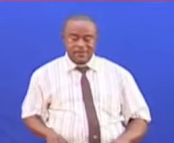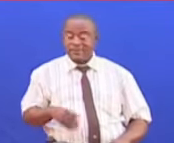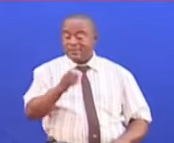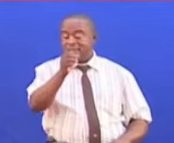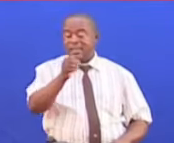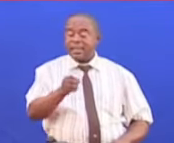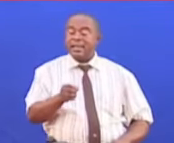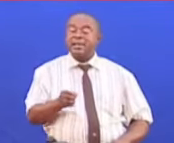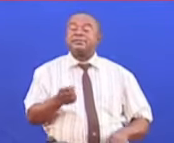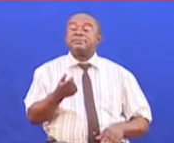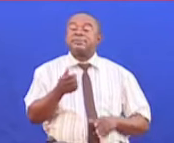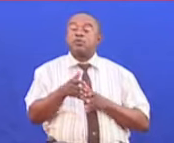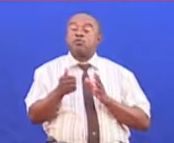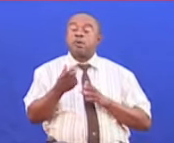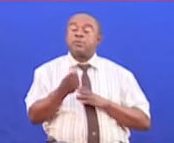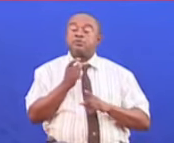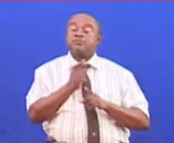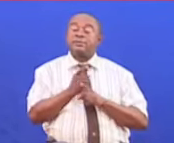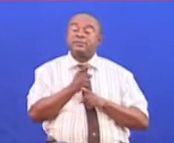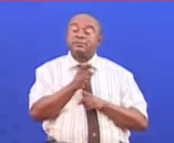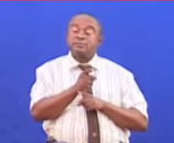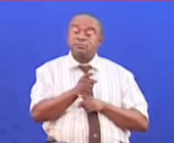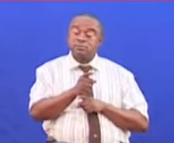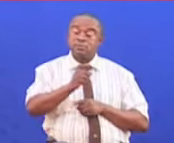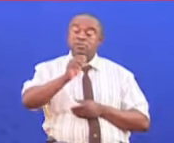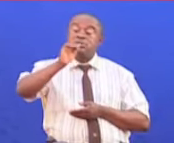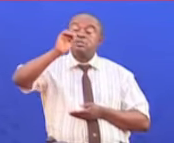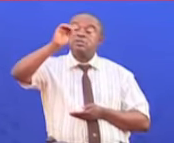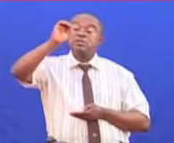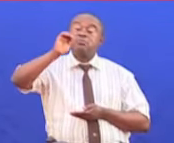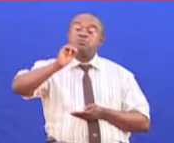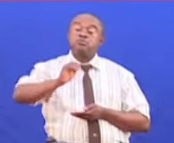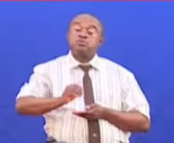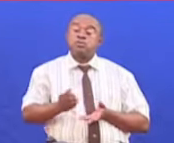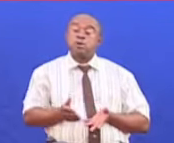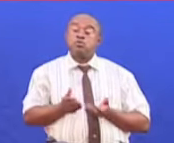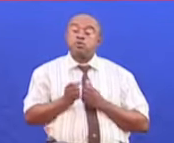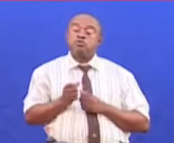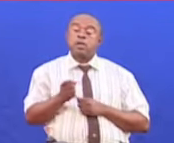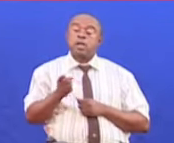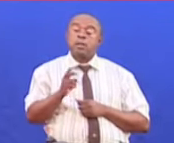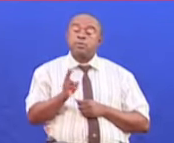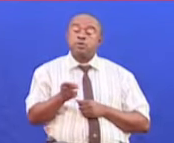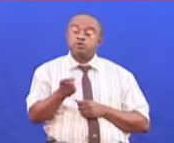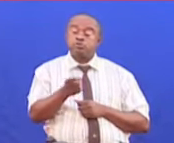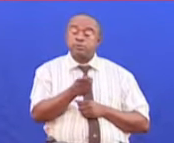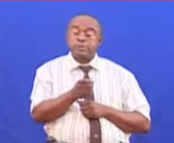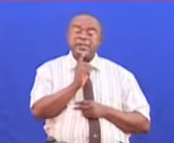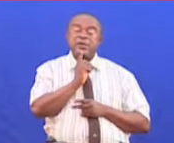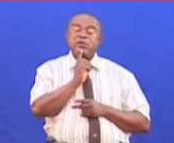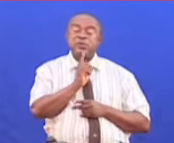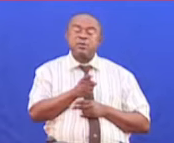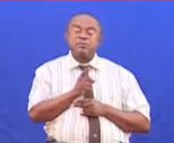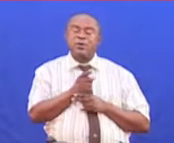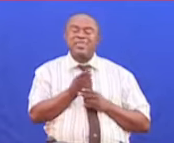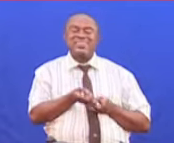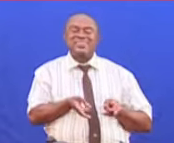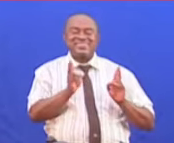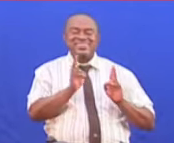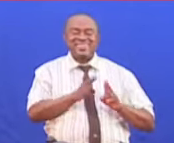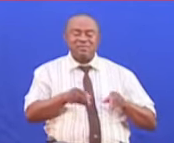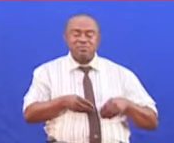cha fha za Ufu atili ai wa miko hio Kin chopa uwo wa halm shau kuk peshawar kuto lewa